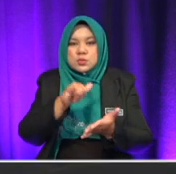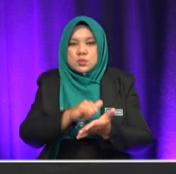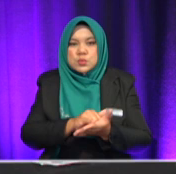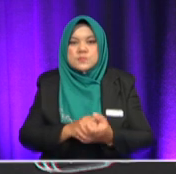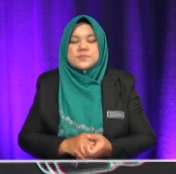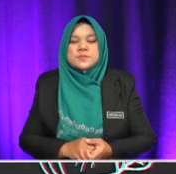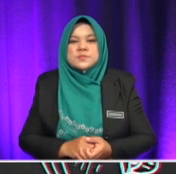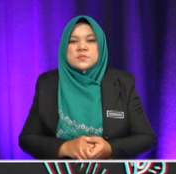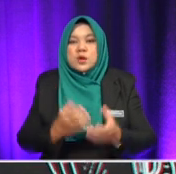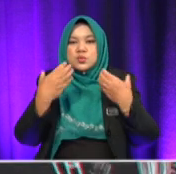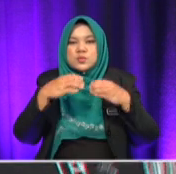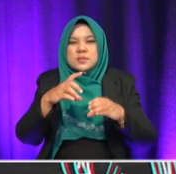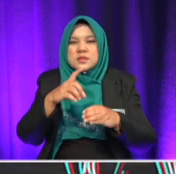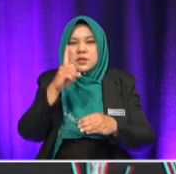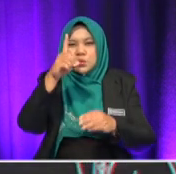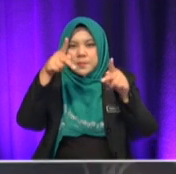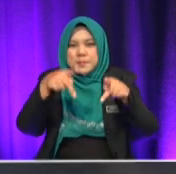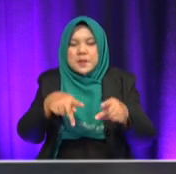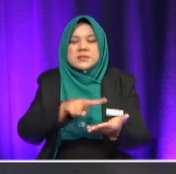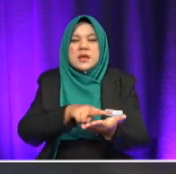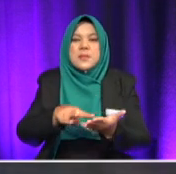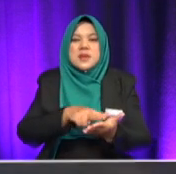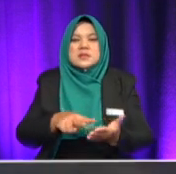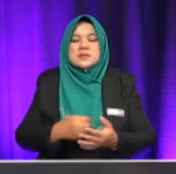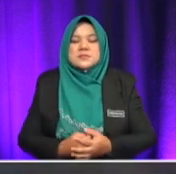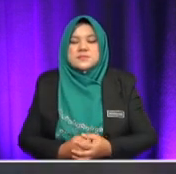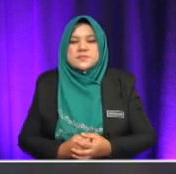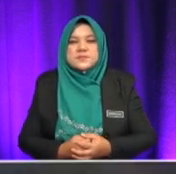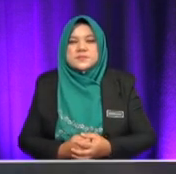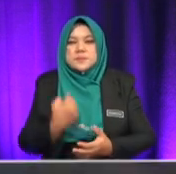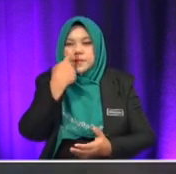Coba baca seorang Apa maksud dia masuk zakat istilah